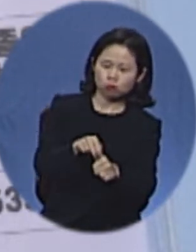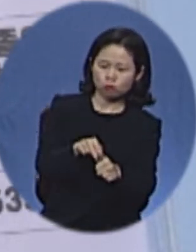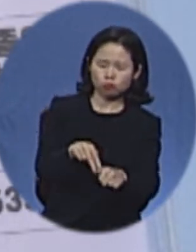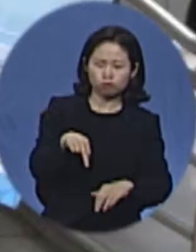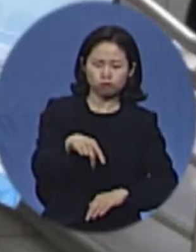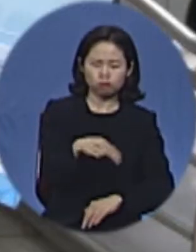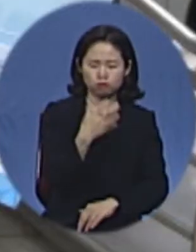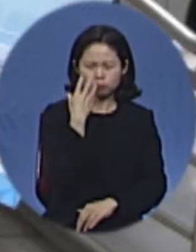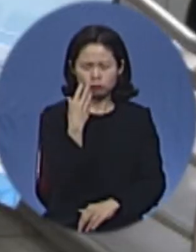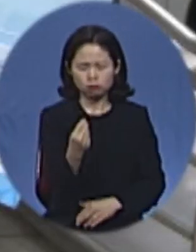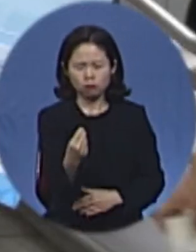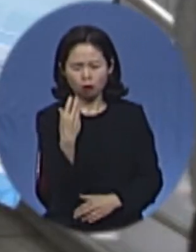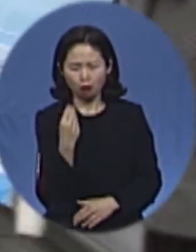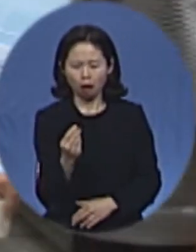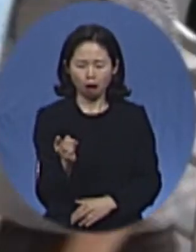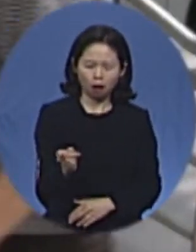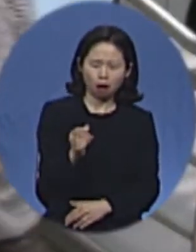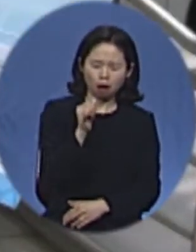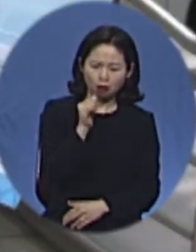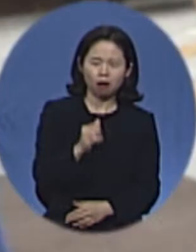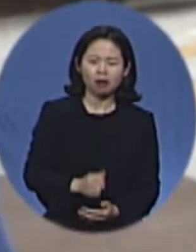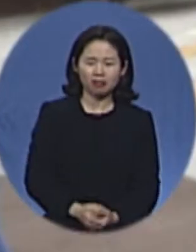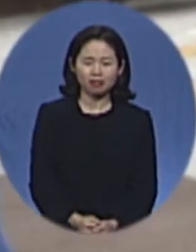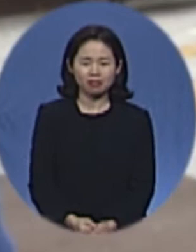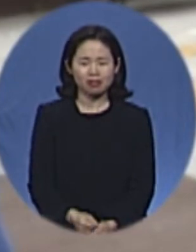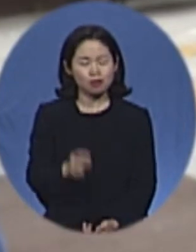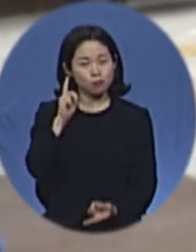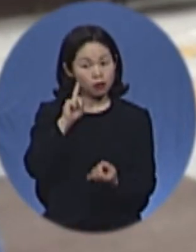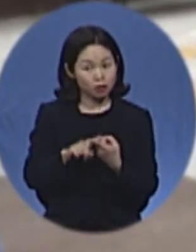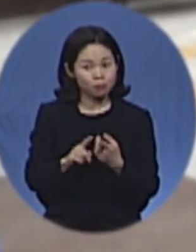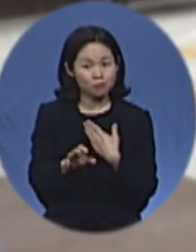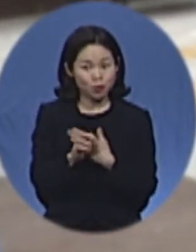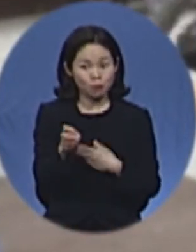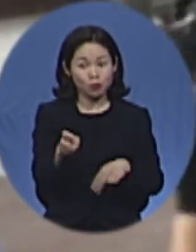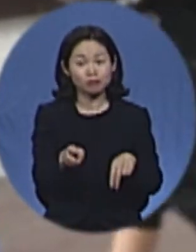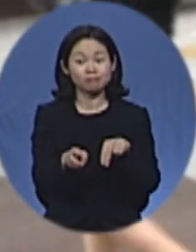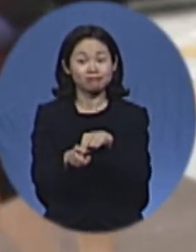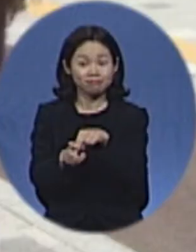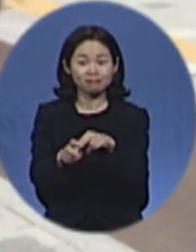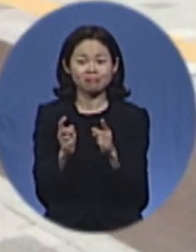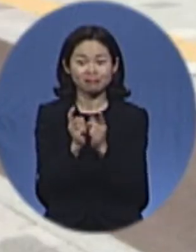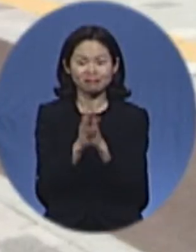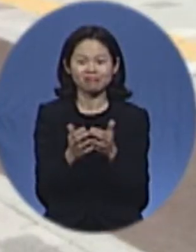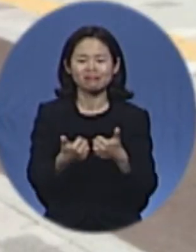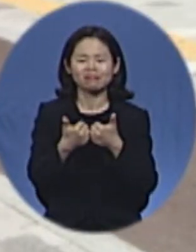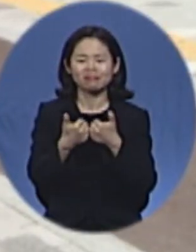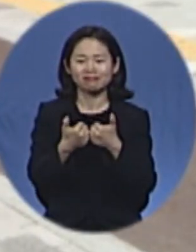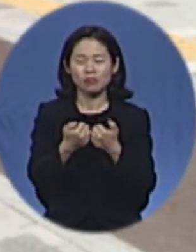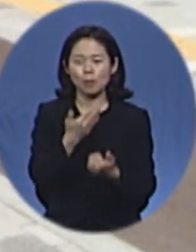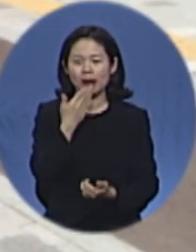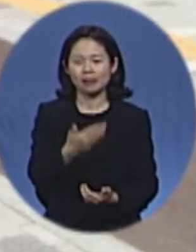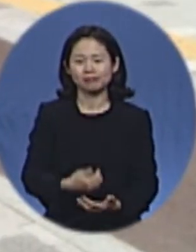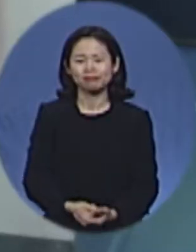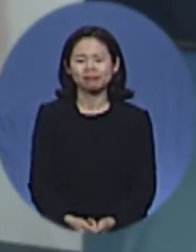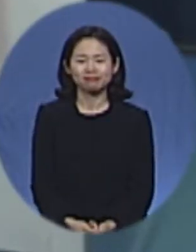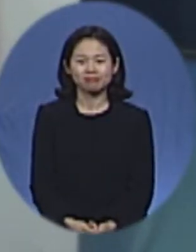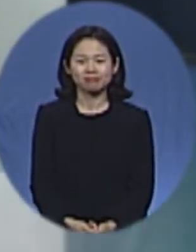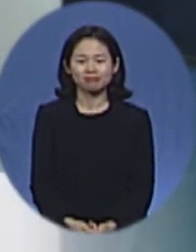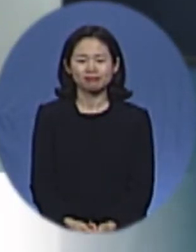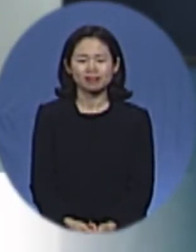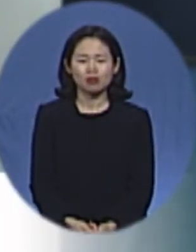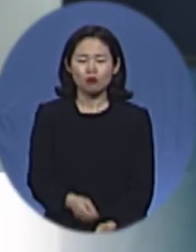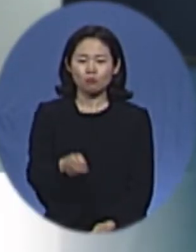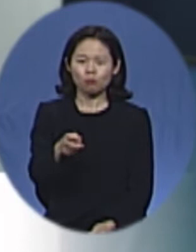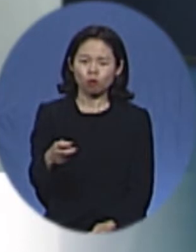지나가는 사람들의 눈길을 끕니다. 관심이 있다면 버스에 타서 직접 상담을 받을 수 있습니다.